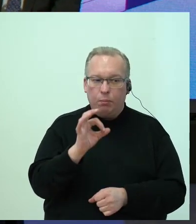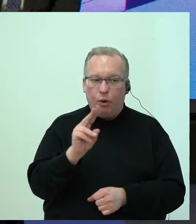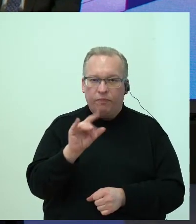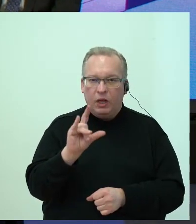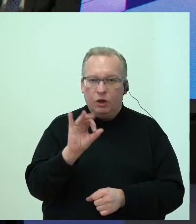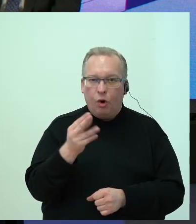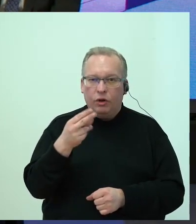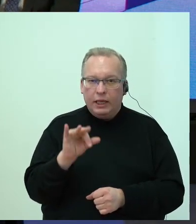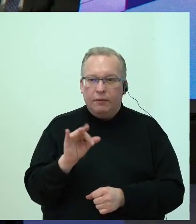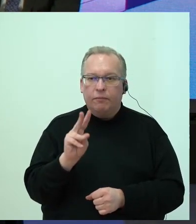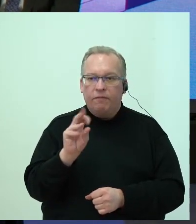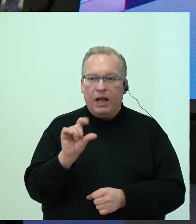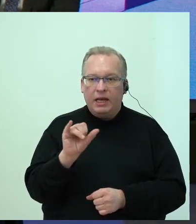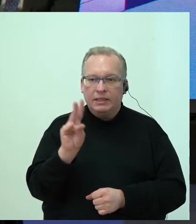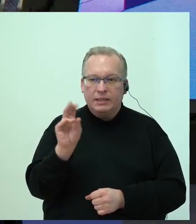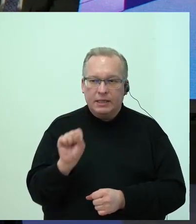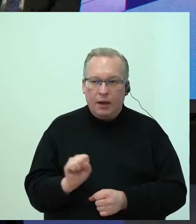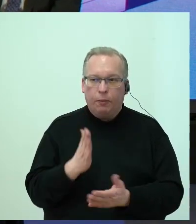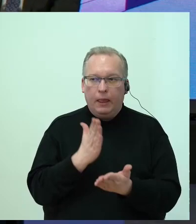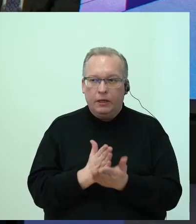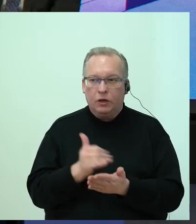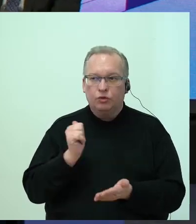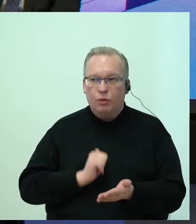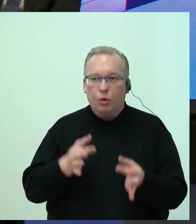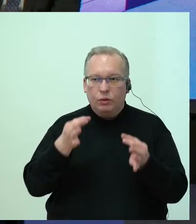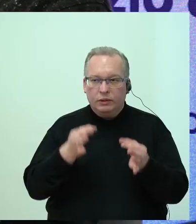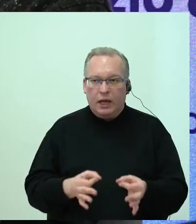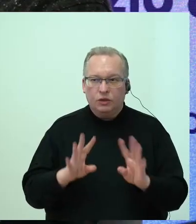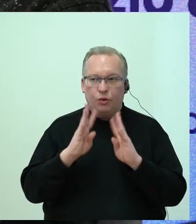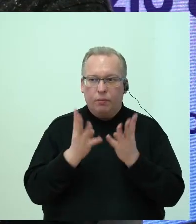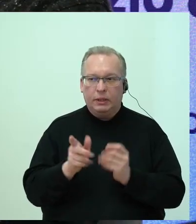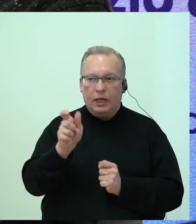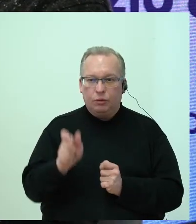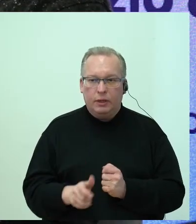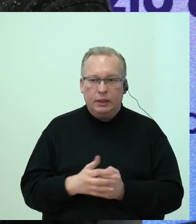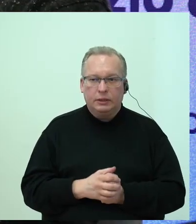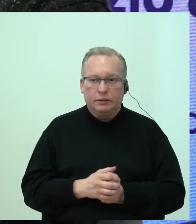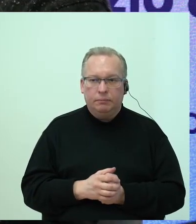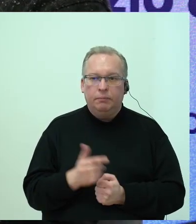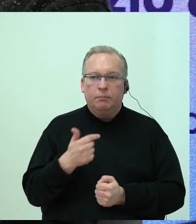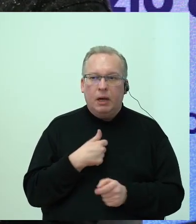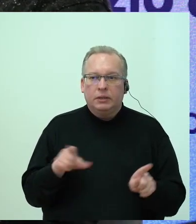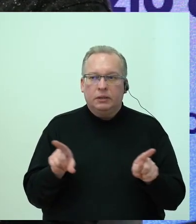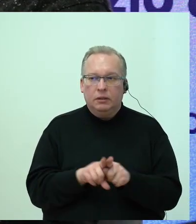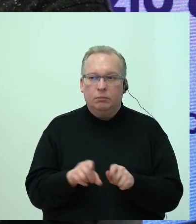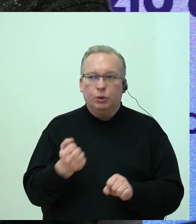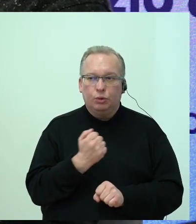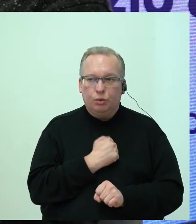ir Arūną Valinską, kuris yra žmogaus teisų komiteto narys. Mes taip pat